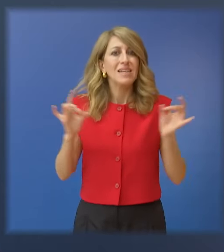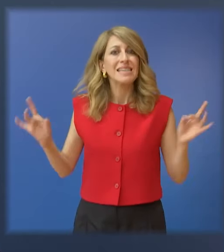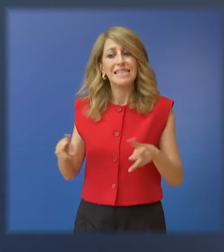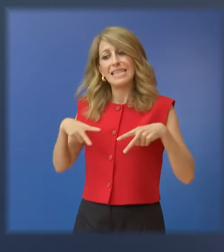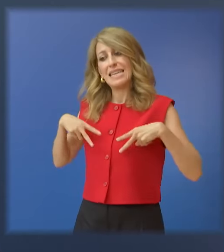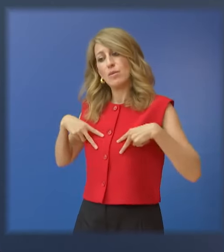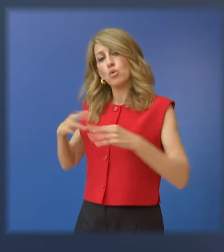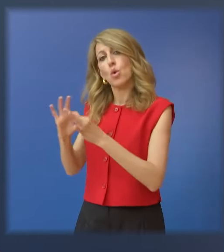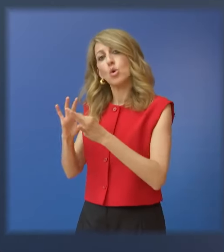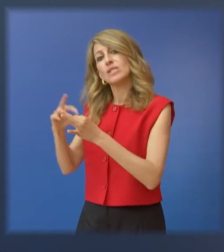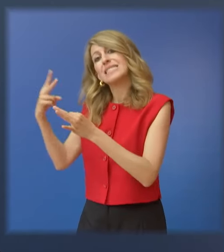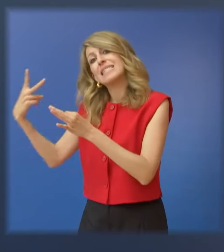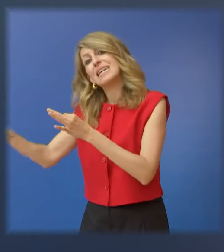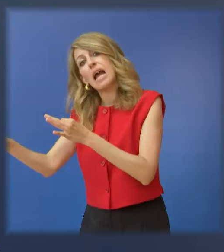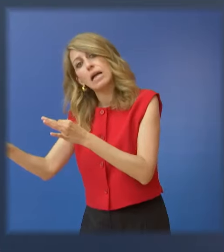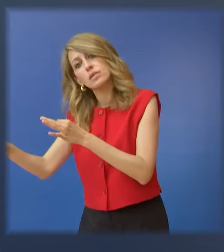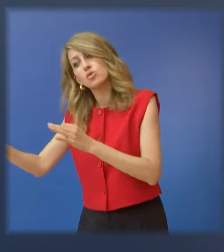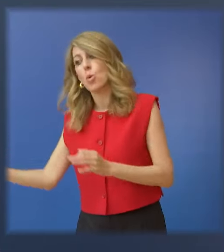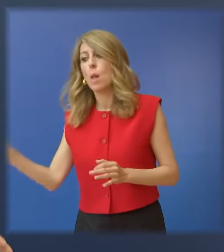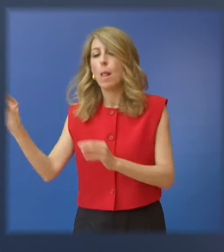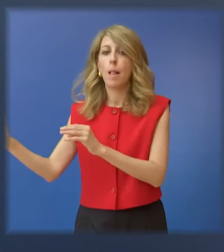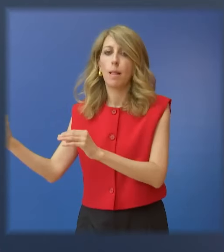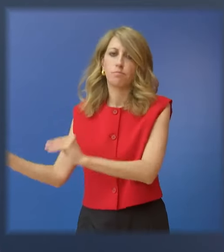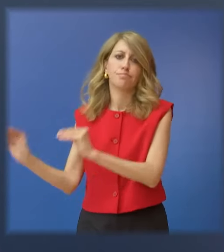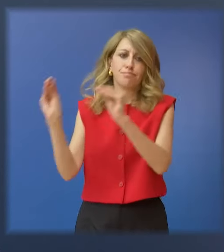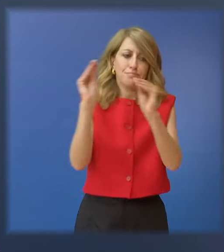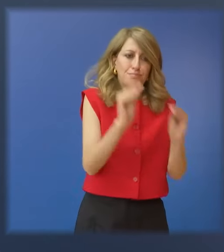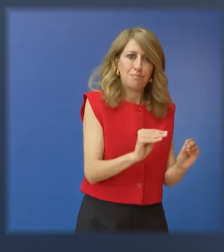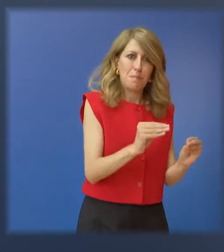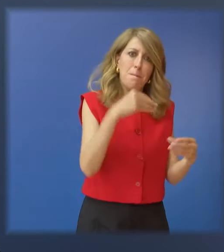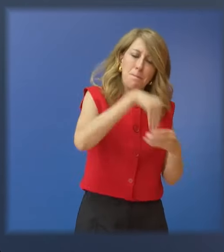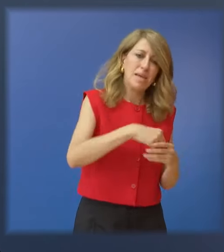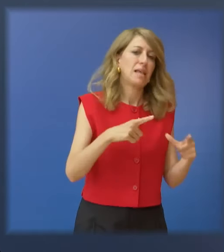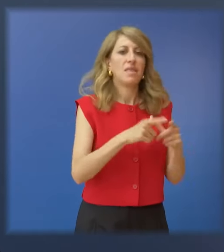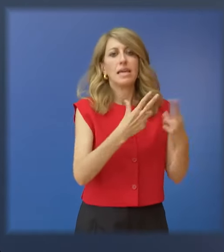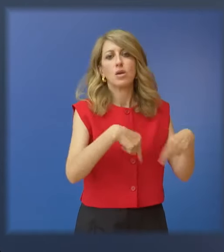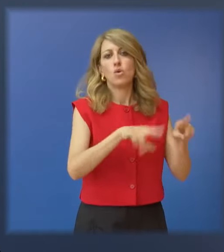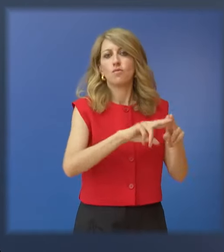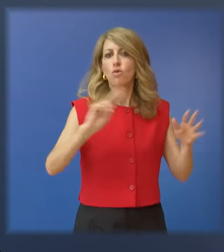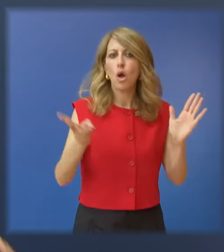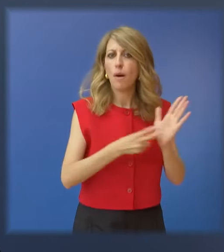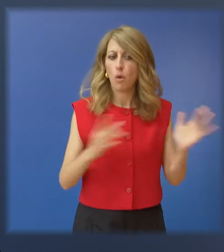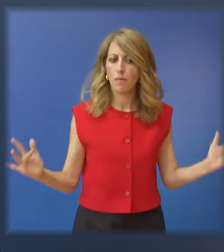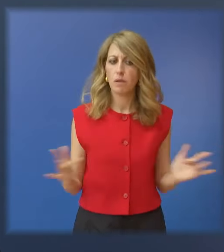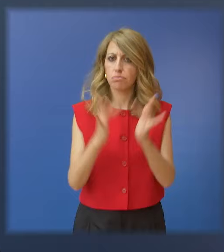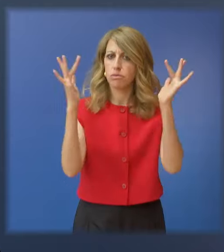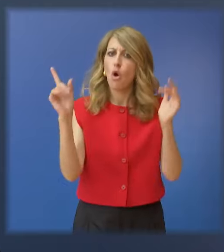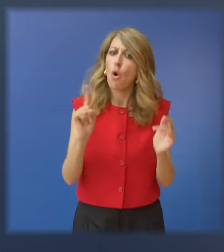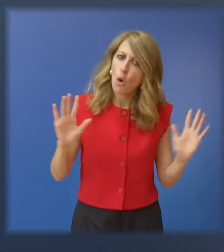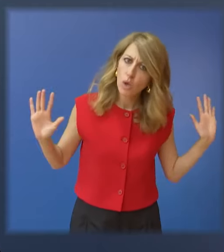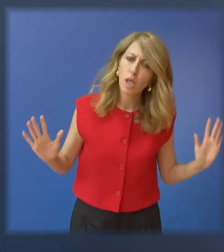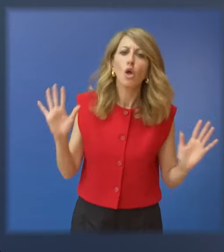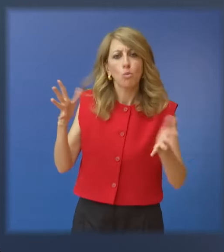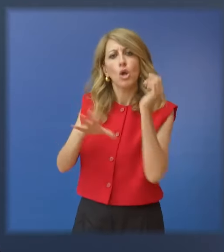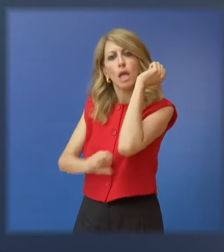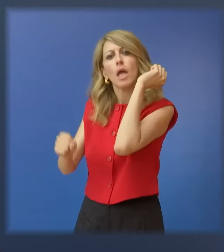με το να είναι μέλος ενός διοικητικού συμβουλίου αλλά για τη συγκεκριμένη περίπτωση που μου λέτε δεν έχω λεπτομέρειες δεν γνωρίζω λεπτομέρειες οπότε θα μου επιτρέψετε να